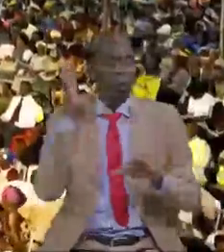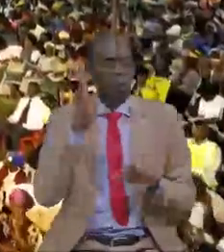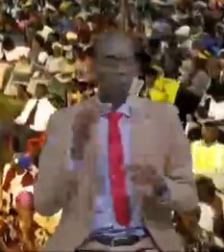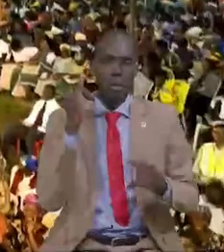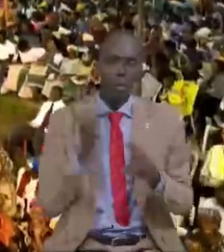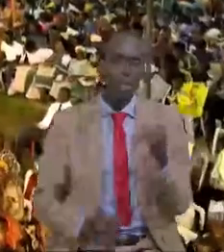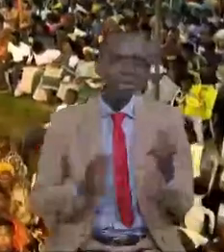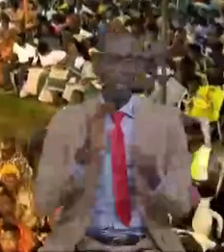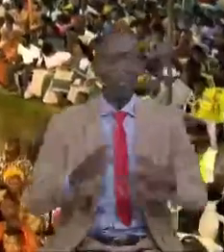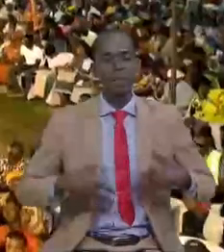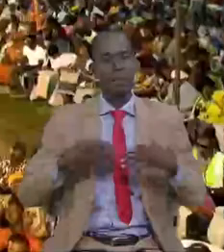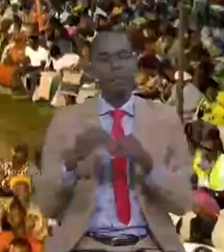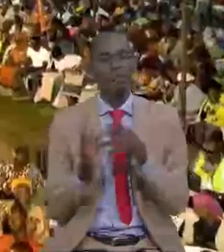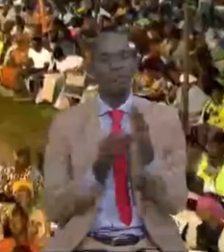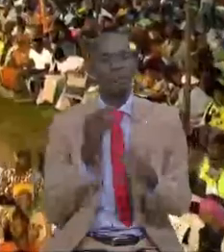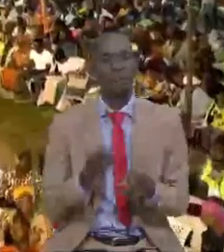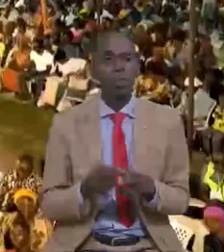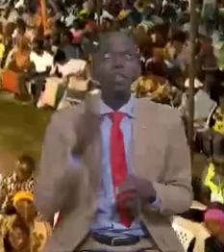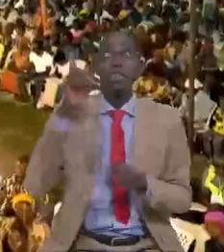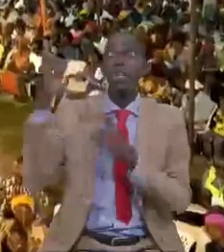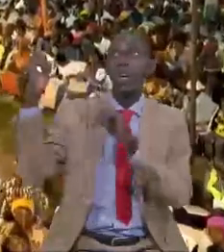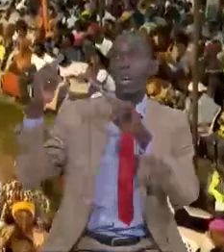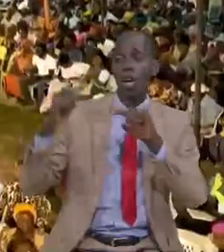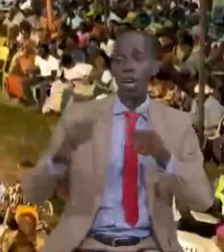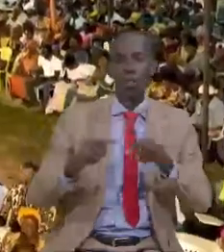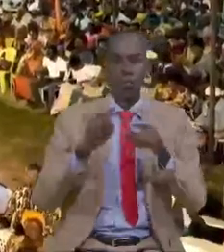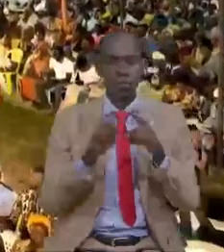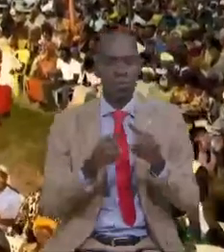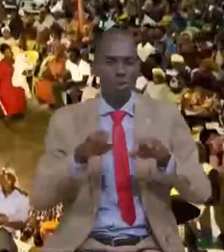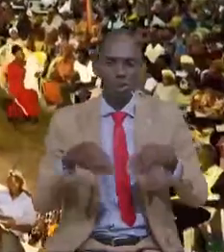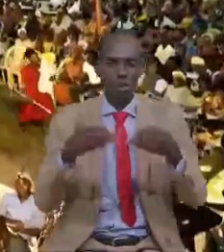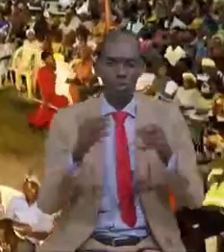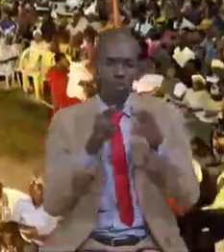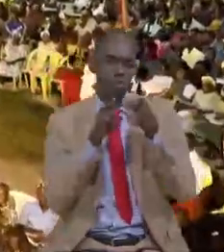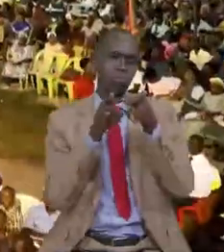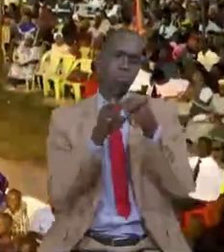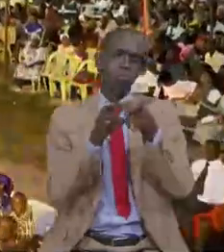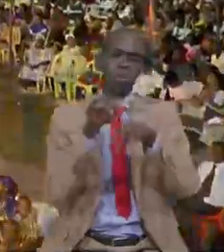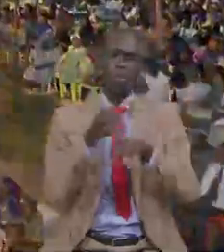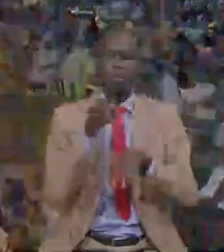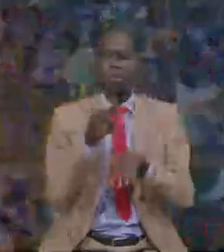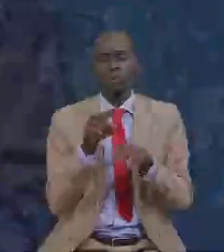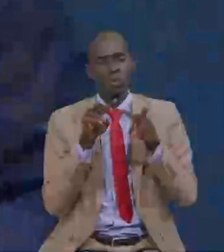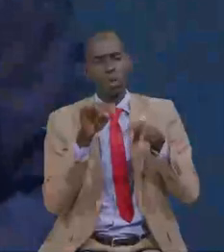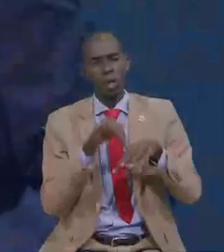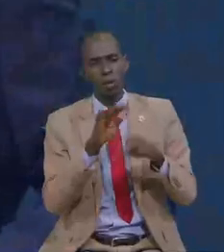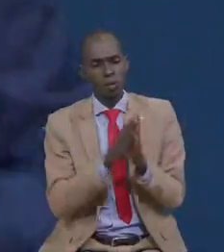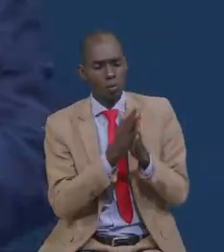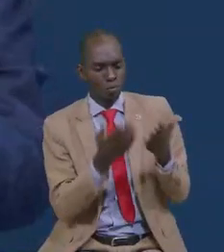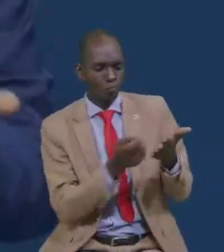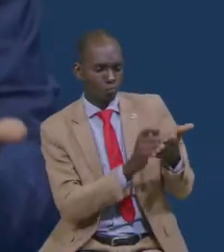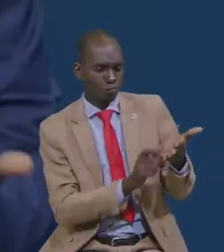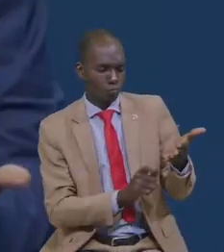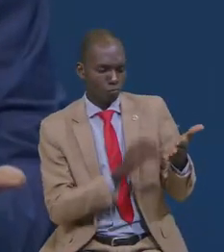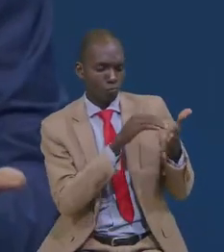vie. Il n'y a rien qui coupe ta vie, qui écoute ta vie. Il voit ta vie,